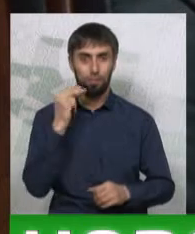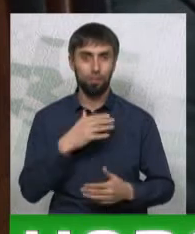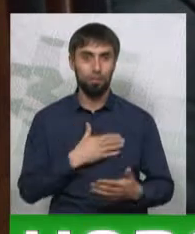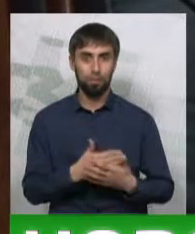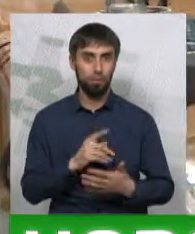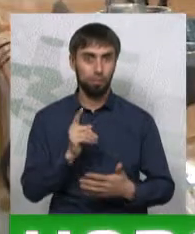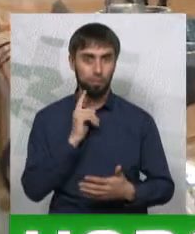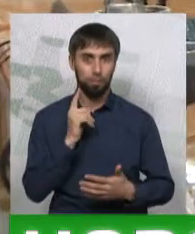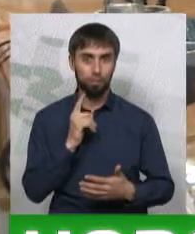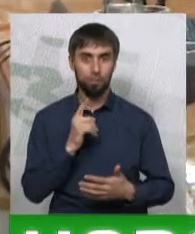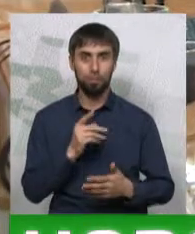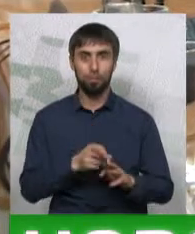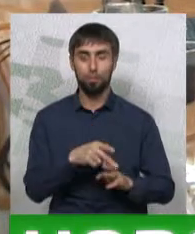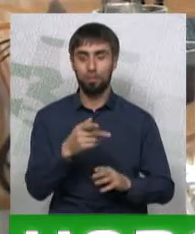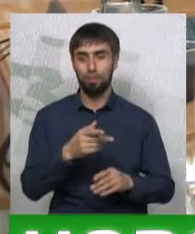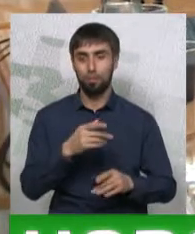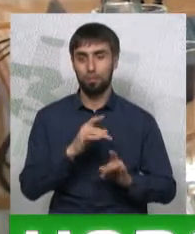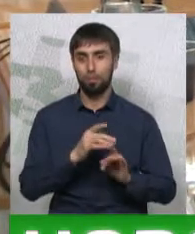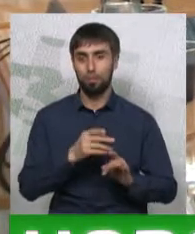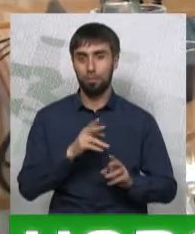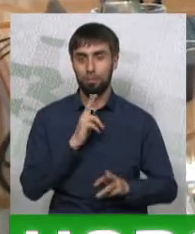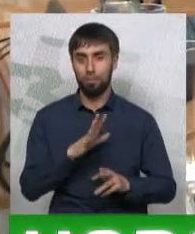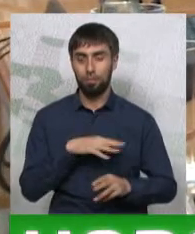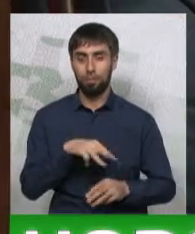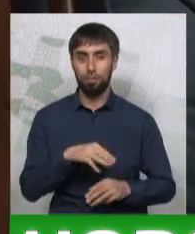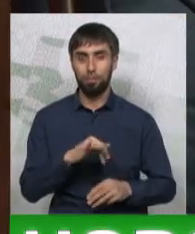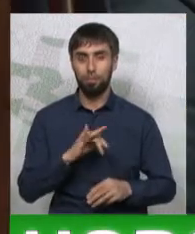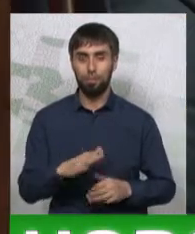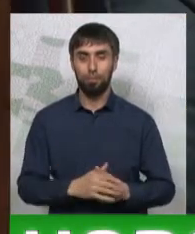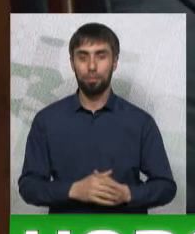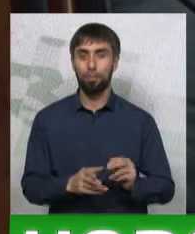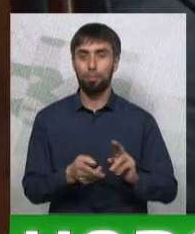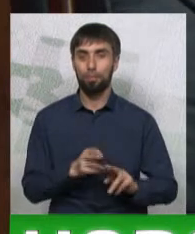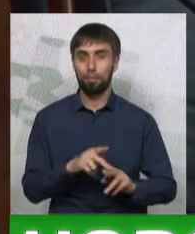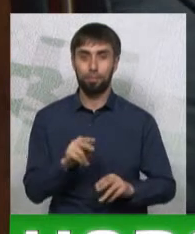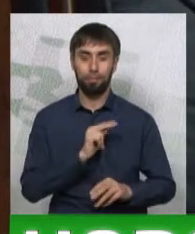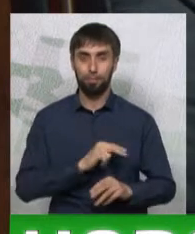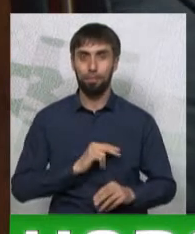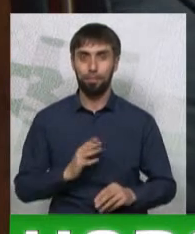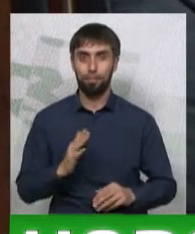активной молодежи. С напутственным словом к ним обратился Магомед Тумгоев. Эта работа будет